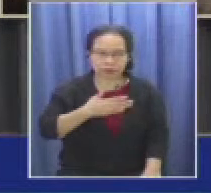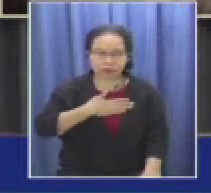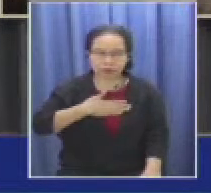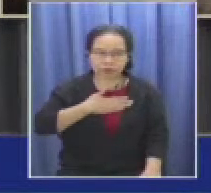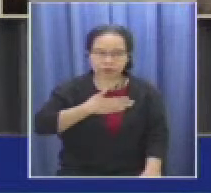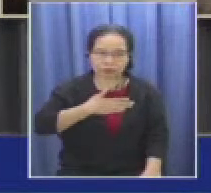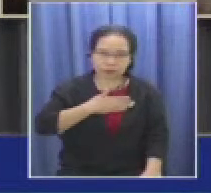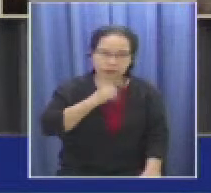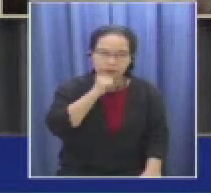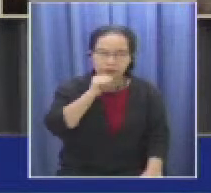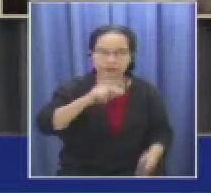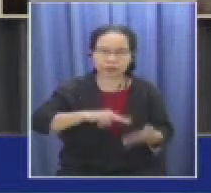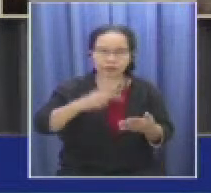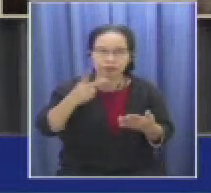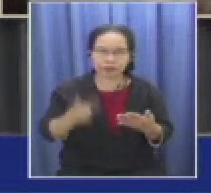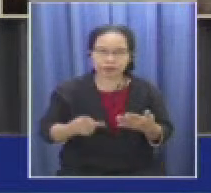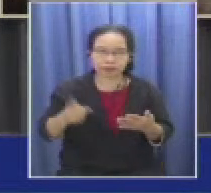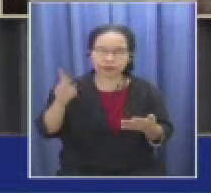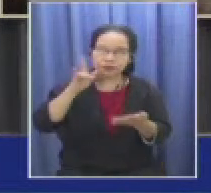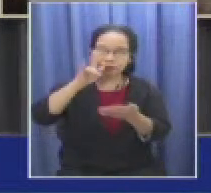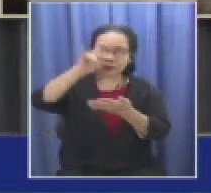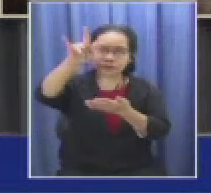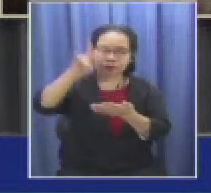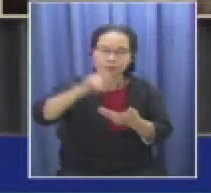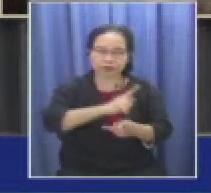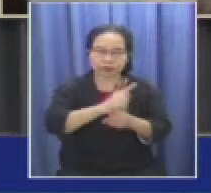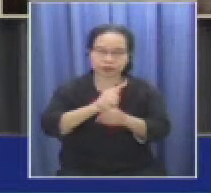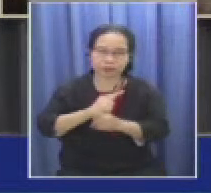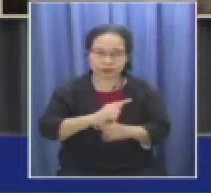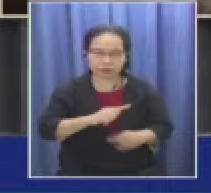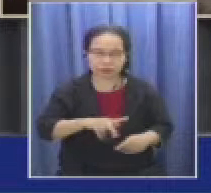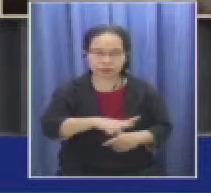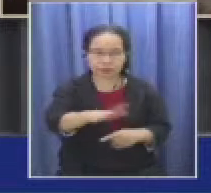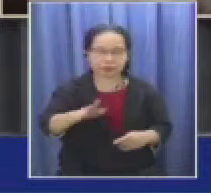meyere ne me ma hɔ mmerɛ kakra na so mesrɛw hwɛ wɔn so